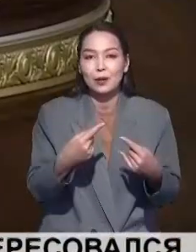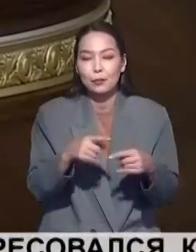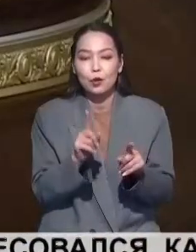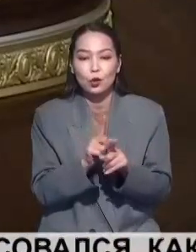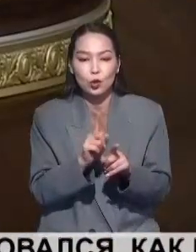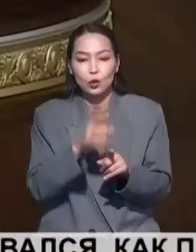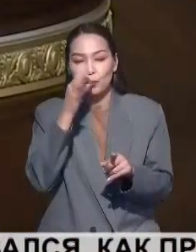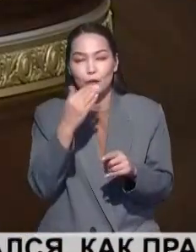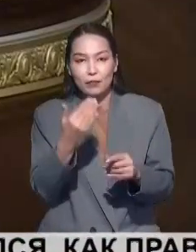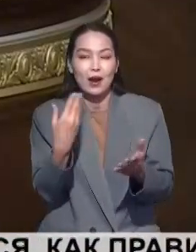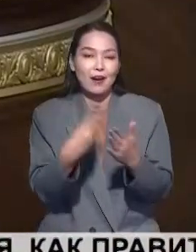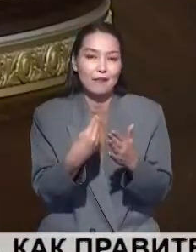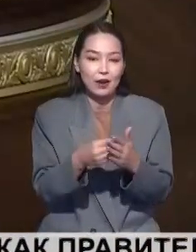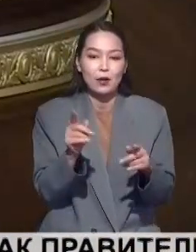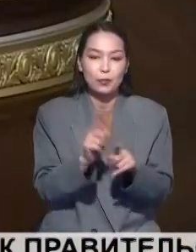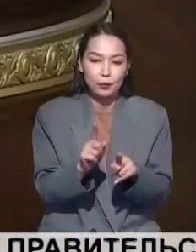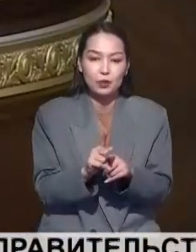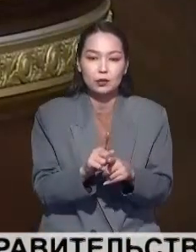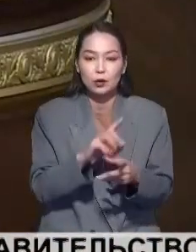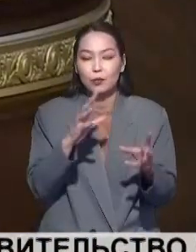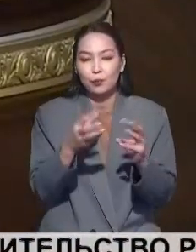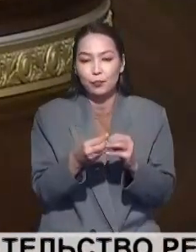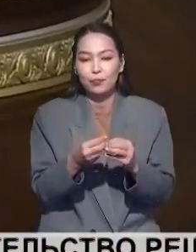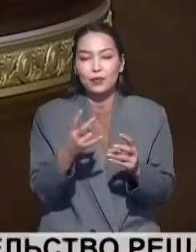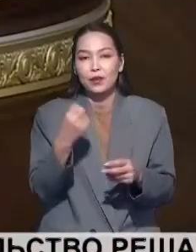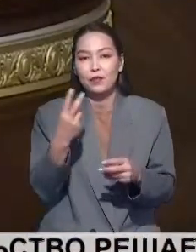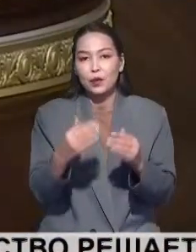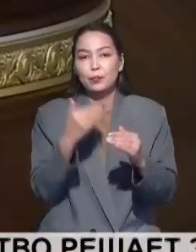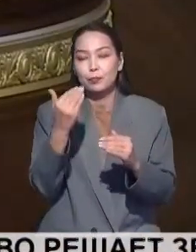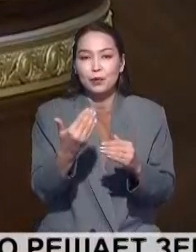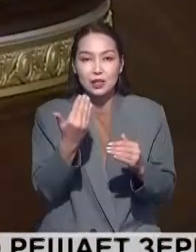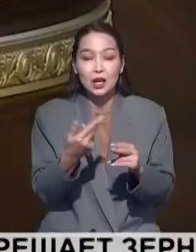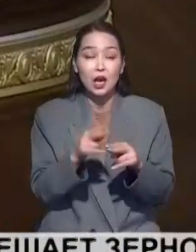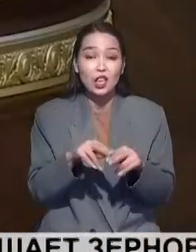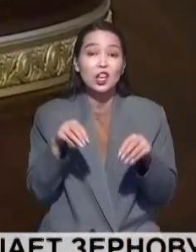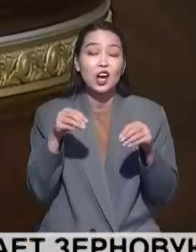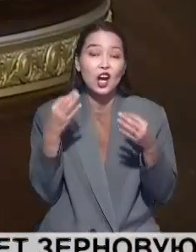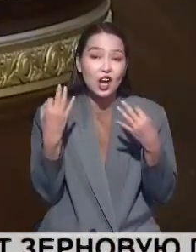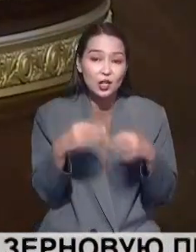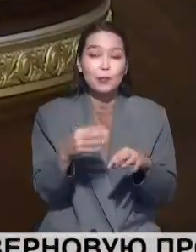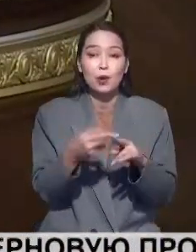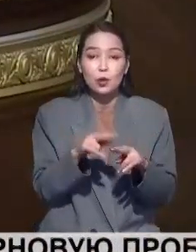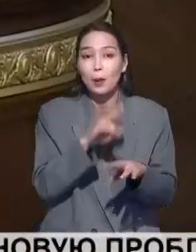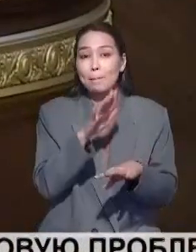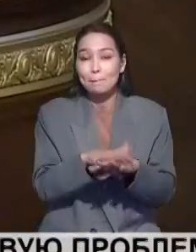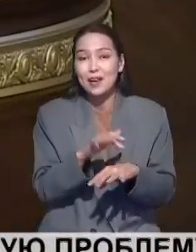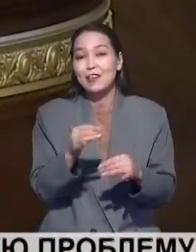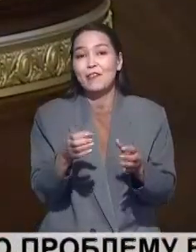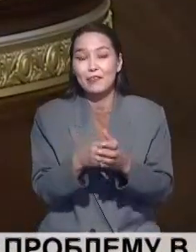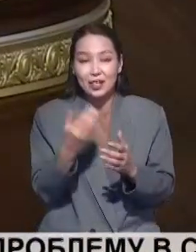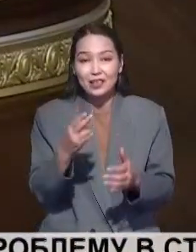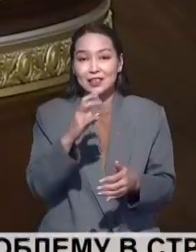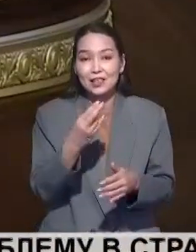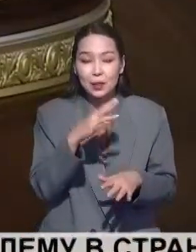в синдицированном финансировании, выпуск платежных карточек. На втором этапе после получения разрешения на открытие дочернего банка или филиала иностранного